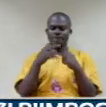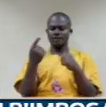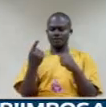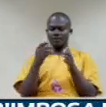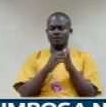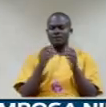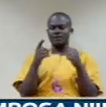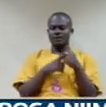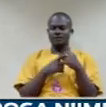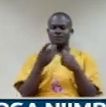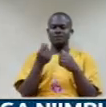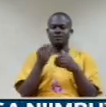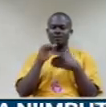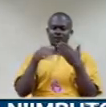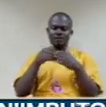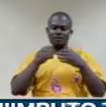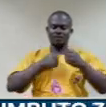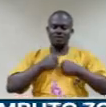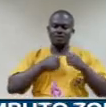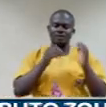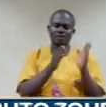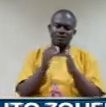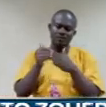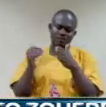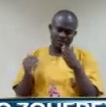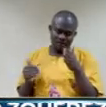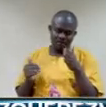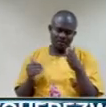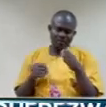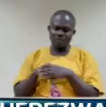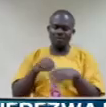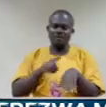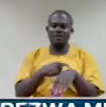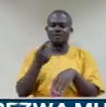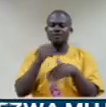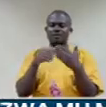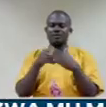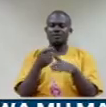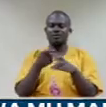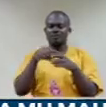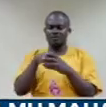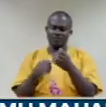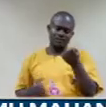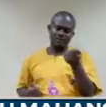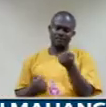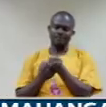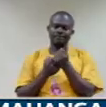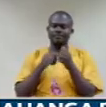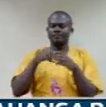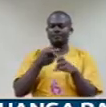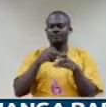871.6 z'amafaranga y'u Rwanda yarateganyijwe. Mu gihe amafaranga aturuka ku nkunga